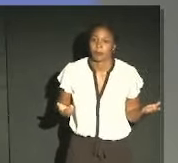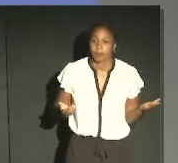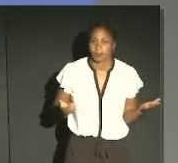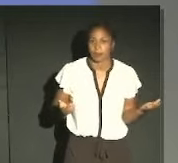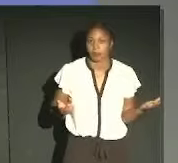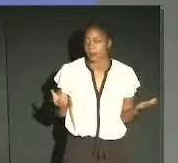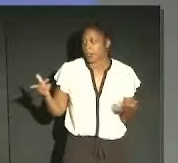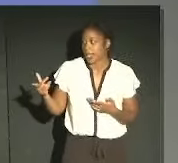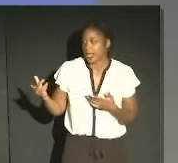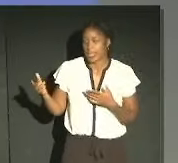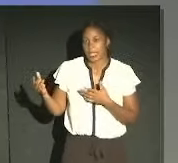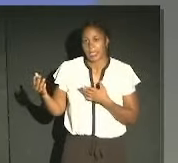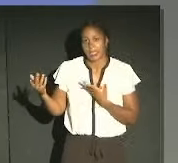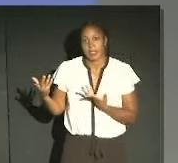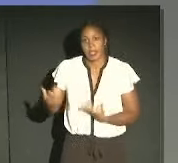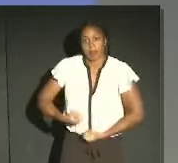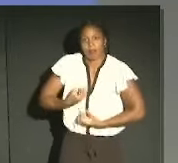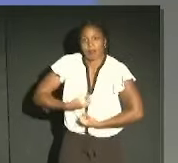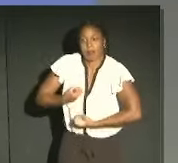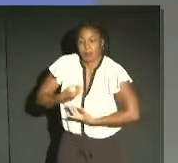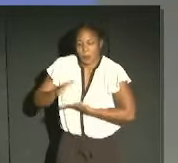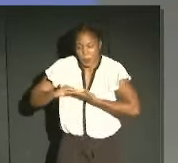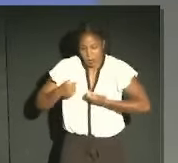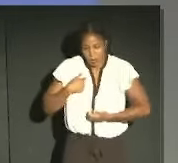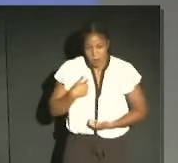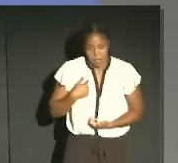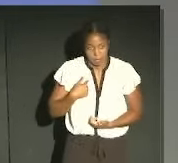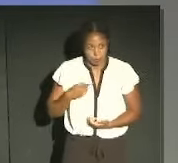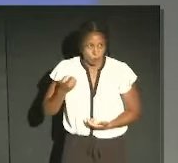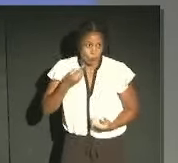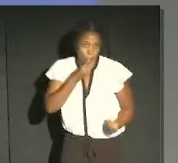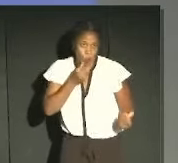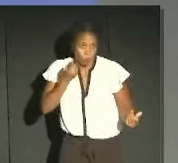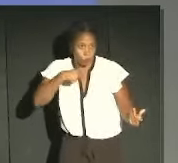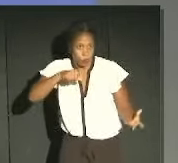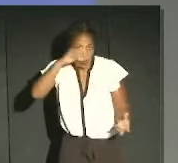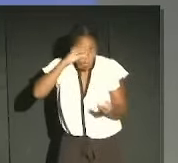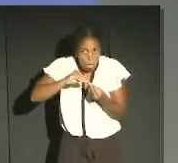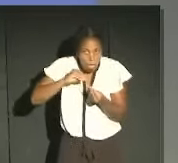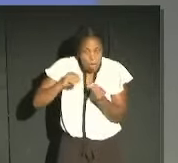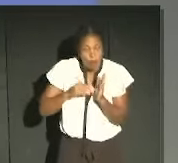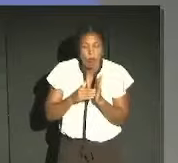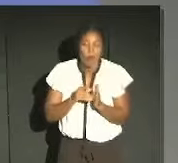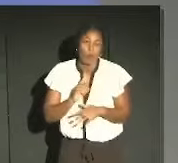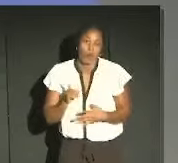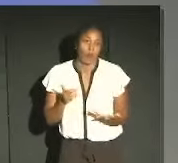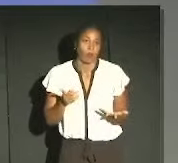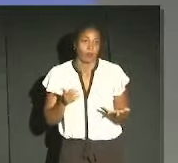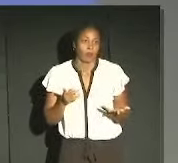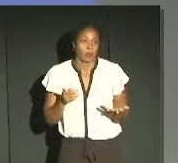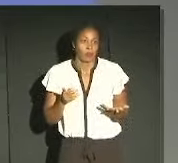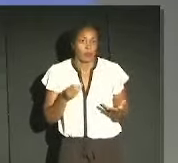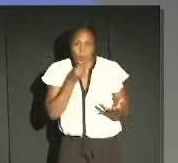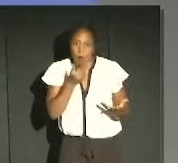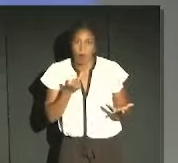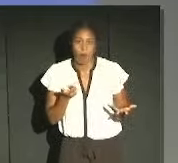demande s'il y a encore des gens qui s'interrogent sur la nécessité de participer